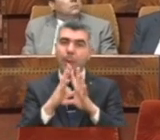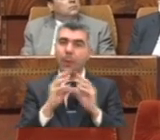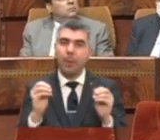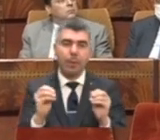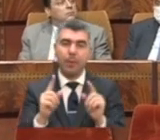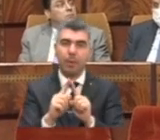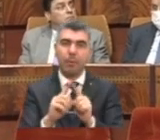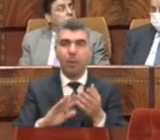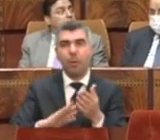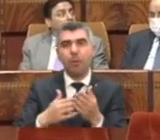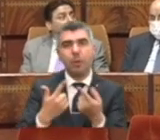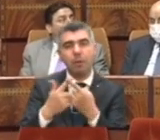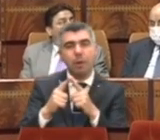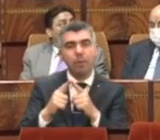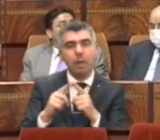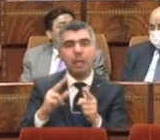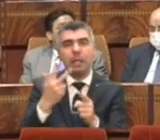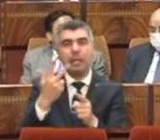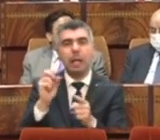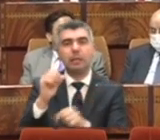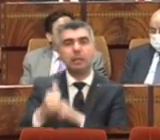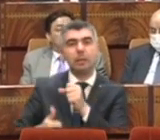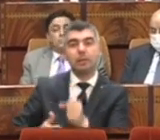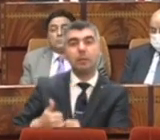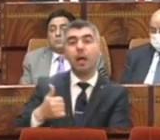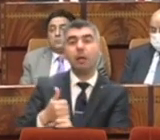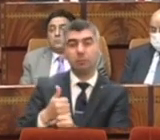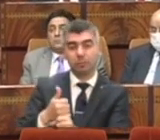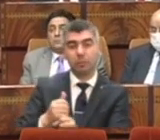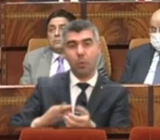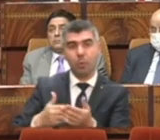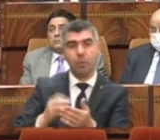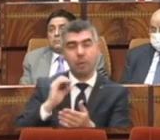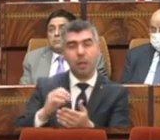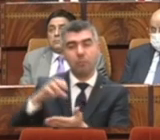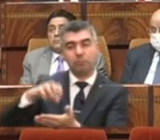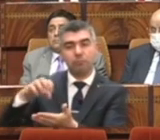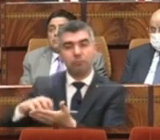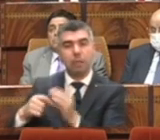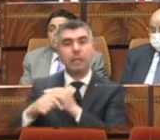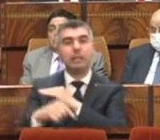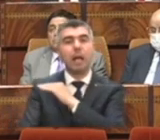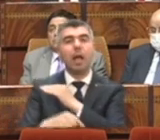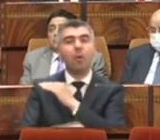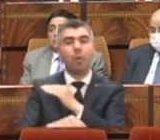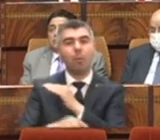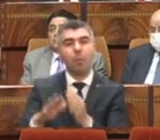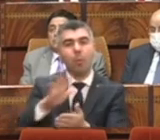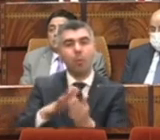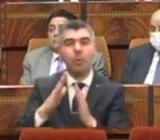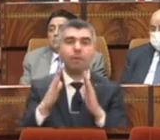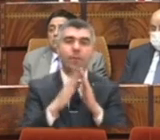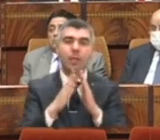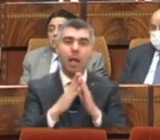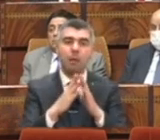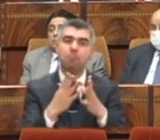العيش الكريم منذ أكثر من 30 سنة، والمنطقة الوحيدة التي بقيت في الأقاليم الجنوبية لا زالت تعاني من دور الصفيح.